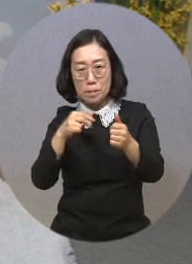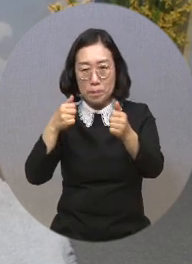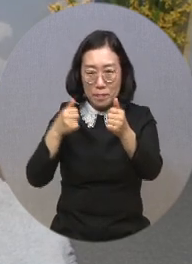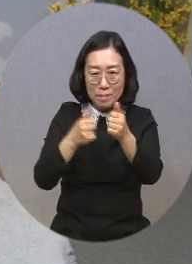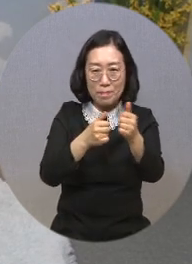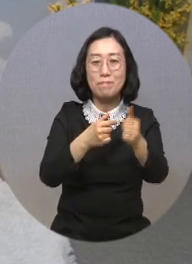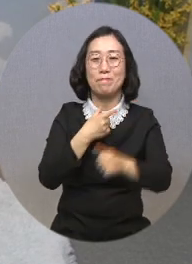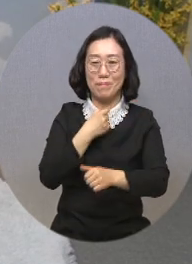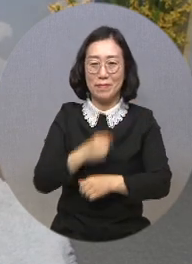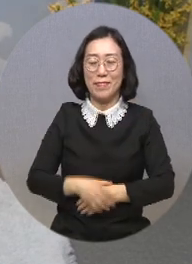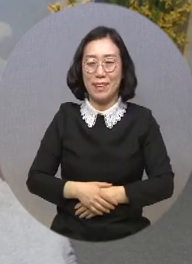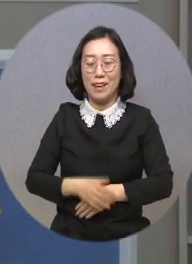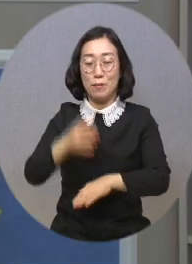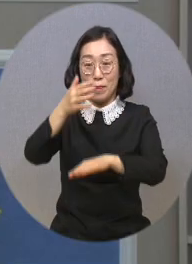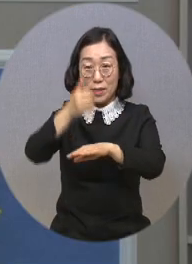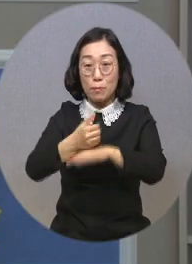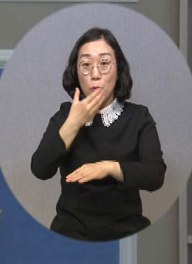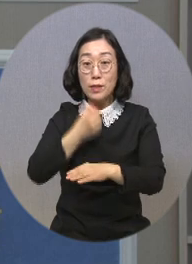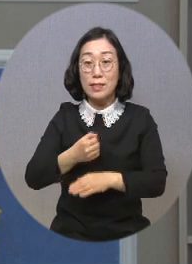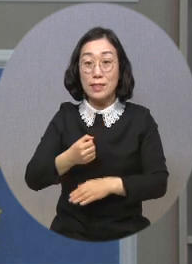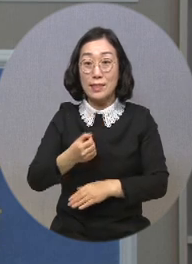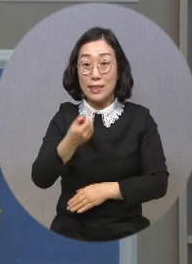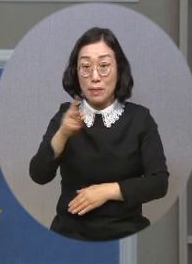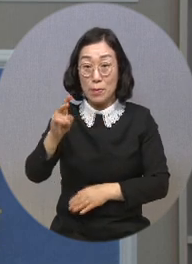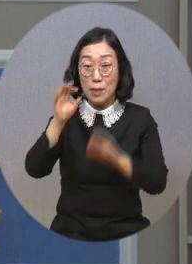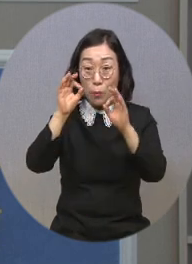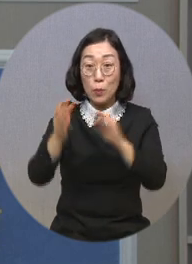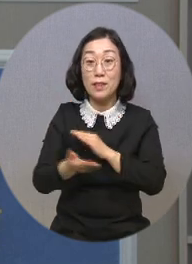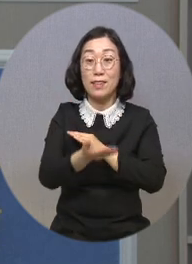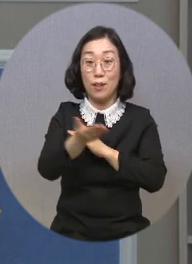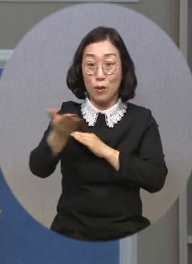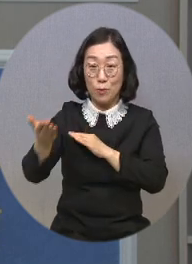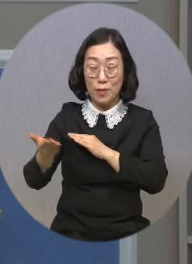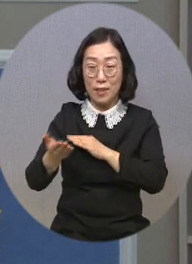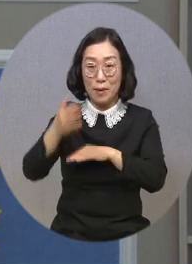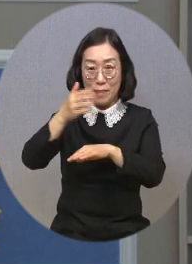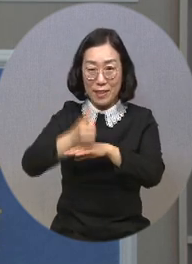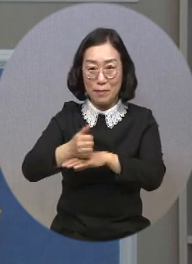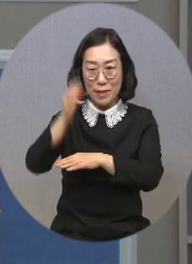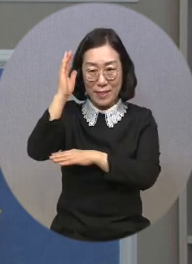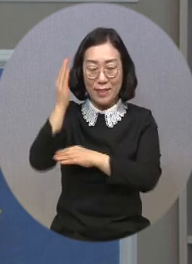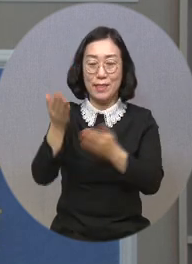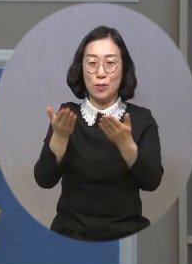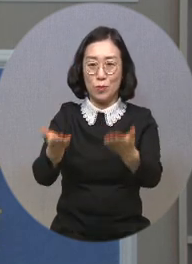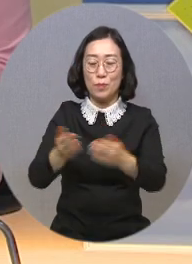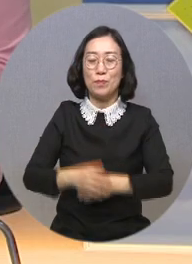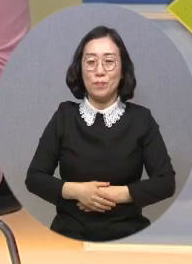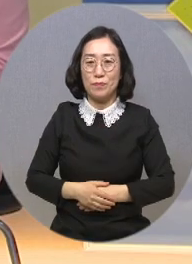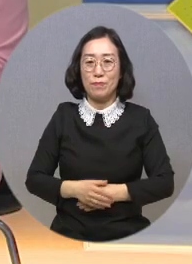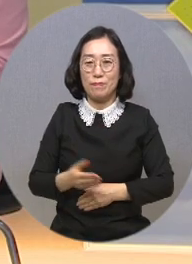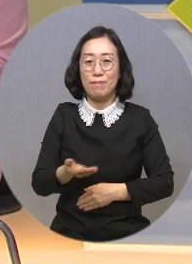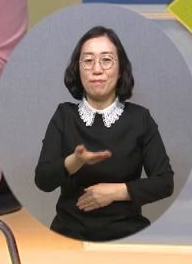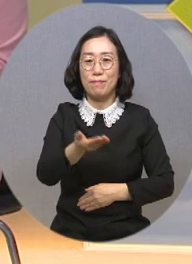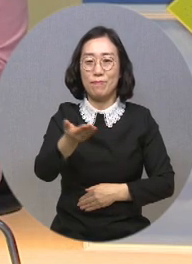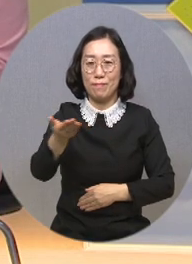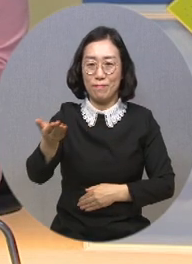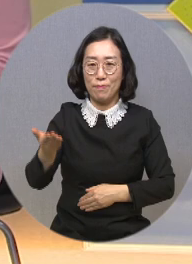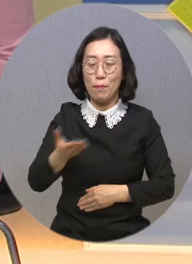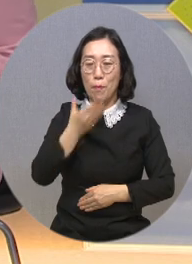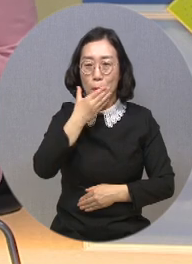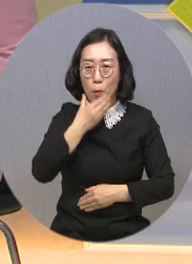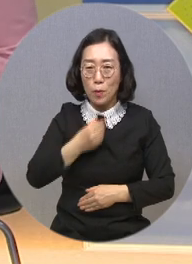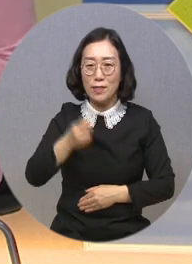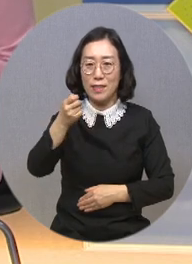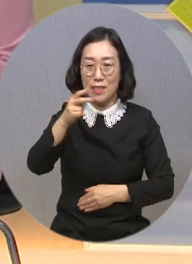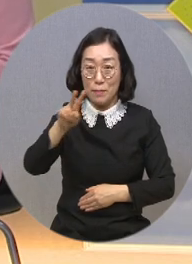네. 끝으로 복지TV 시청자 여러분들께 인사 말씀 부탁드립니다. 네, 복지TV. 나